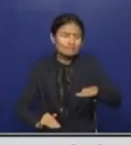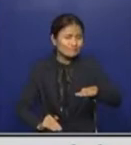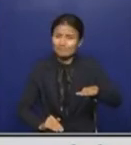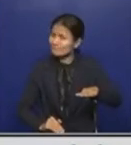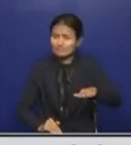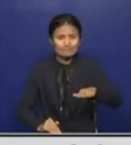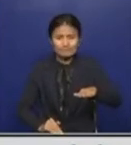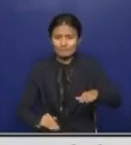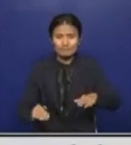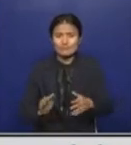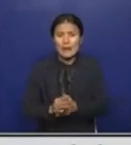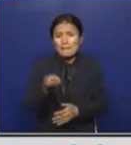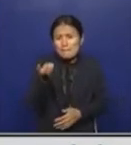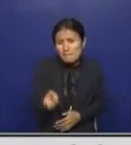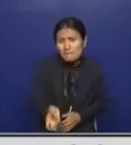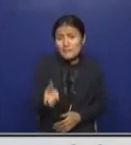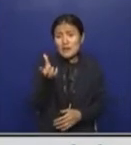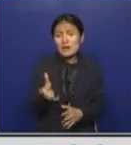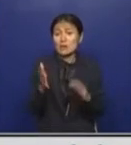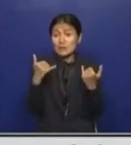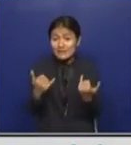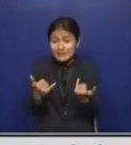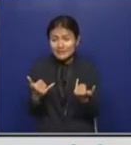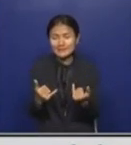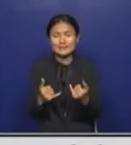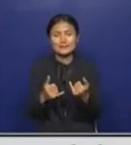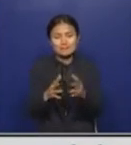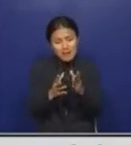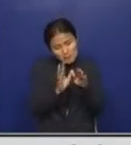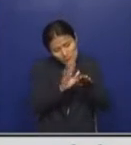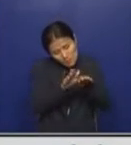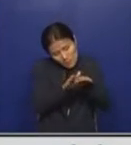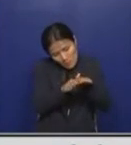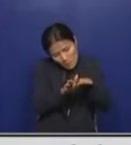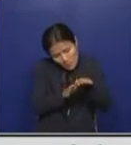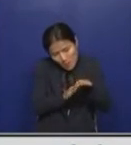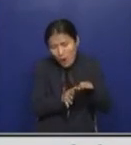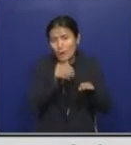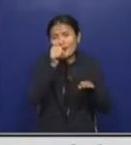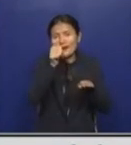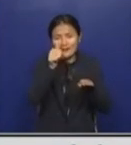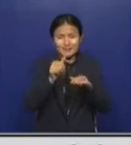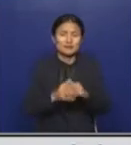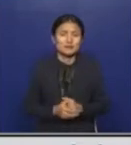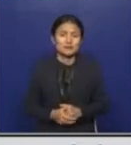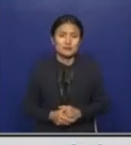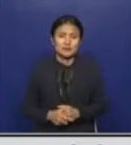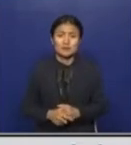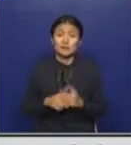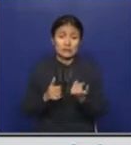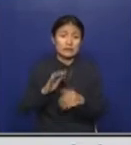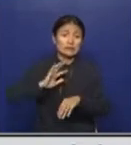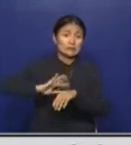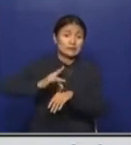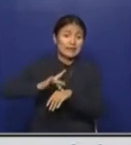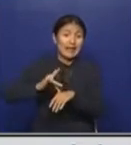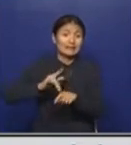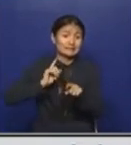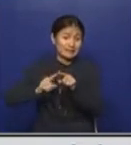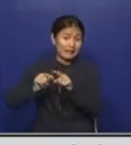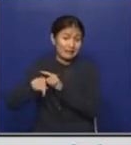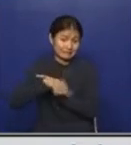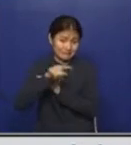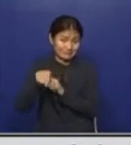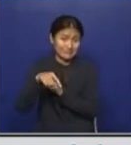เซาะชั่วคราวและปัจจุบันได้กลับเข้าสู่สมดุลแล้วท่านประธานคะธรรมชาติเนี่ยจะคืนความสมดุ